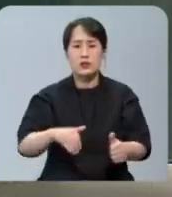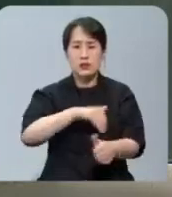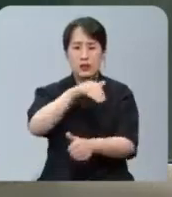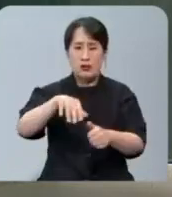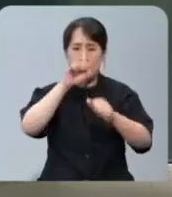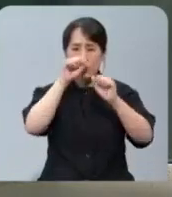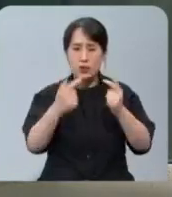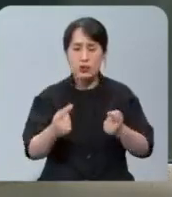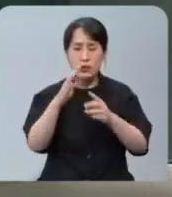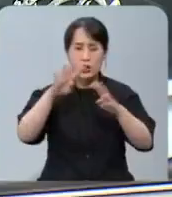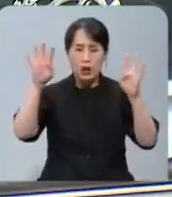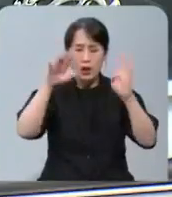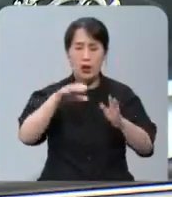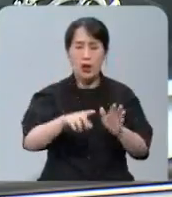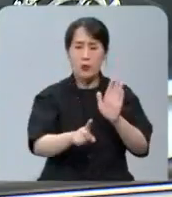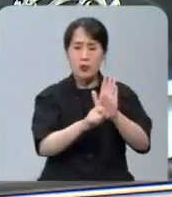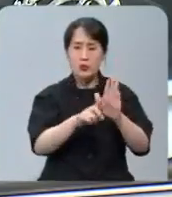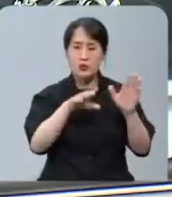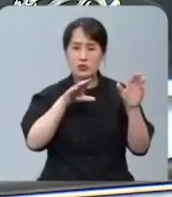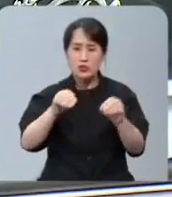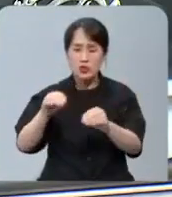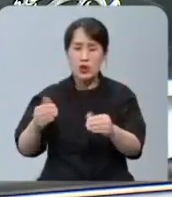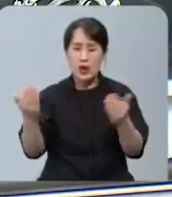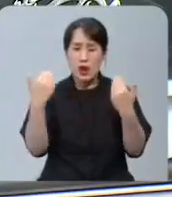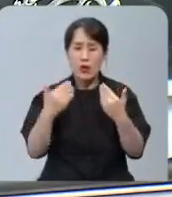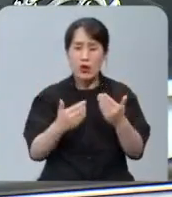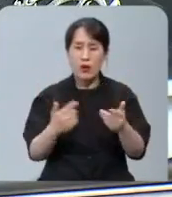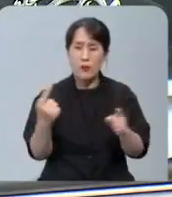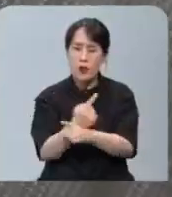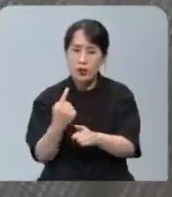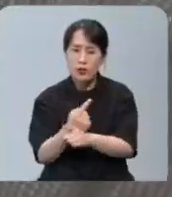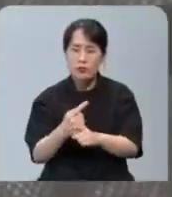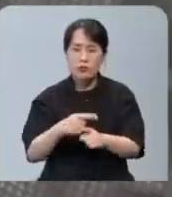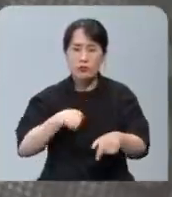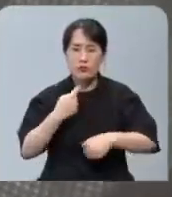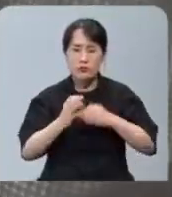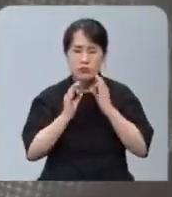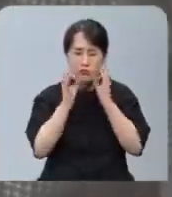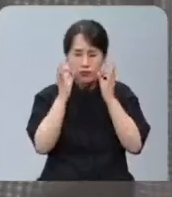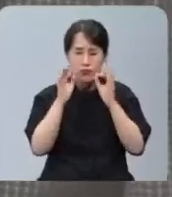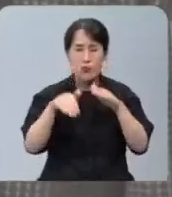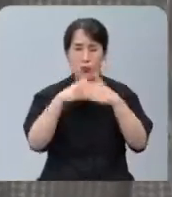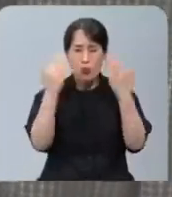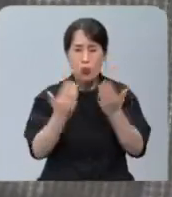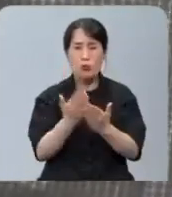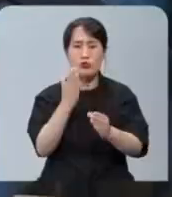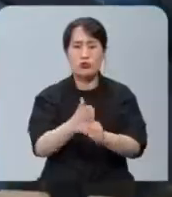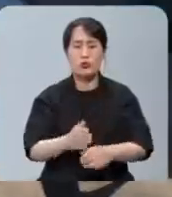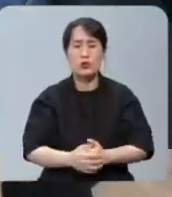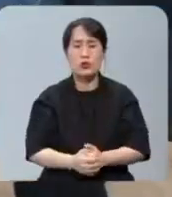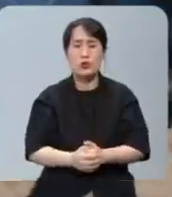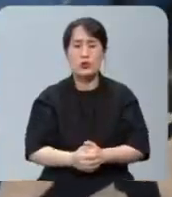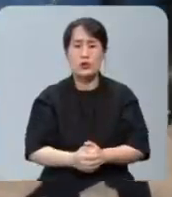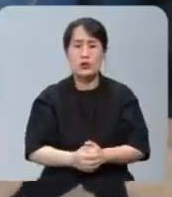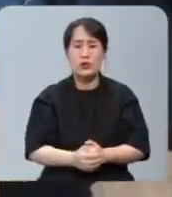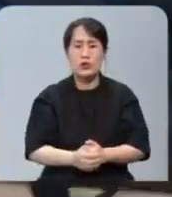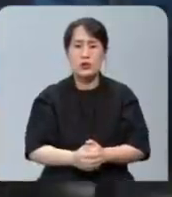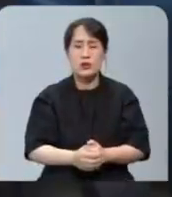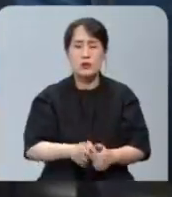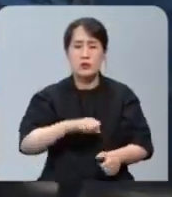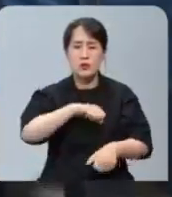태양 마다 일부 모집 중단과 학과 개편 등 자구책 마련에 온 힘을 쏟고 있습니다 반려동물과